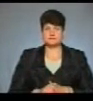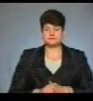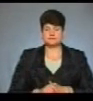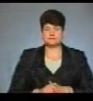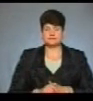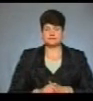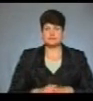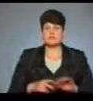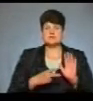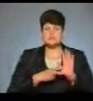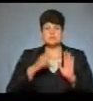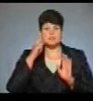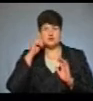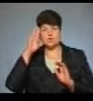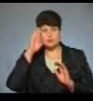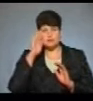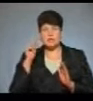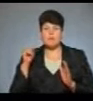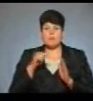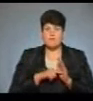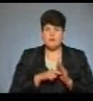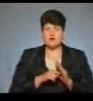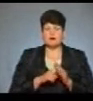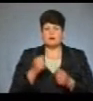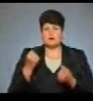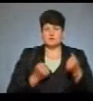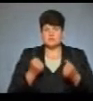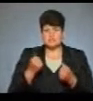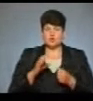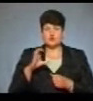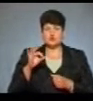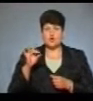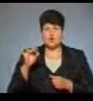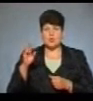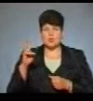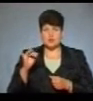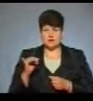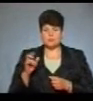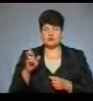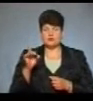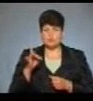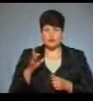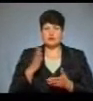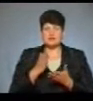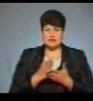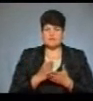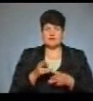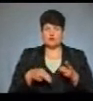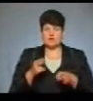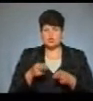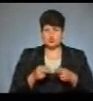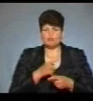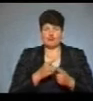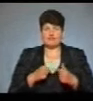Семирічний хлопчик, який потрапив під колеса Volkswagen Golf у селі Сороки Бучицького району, знаходиться у хірургічному відділенні Бучицької центральної